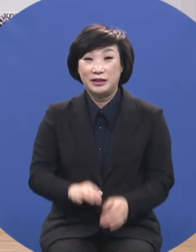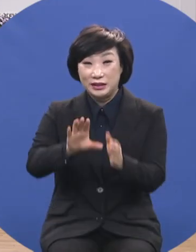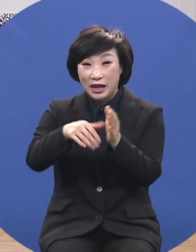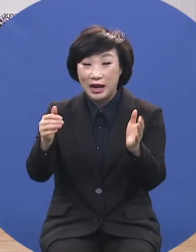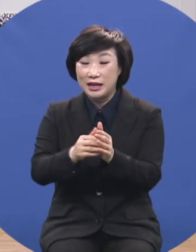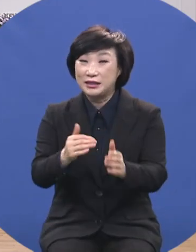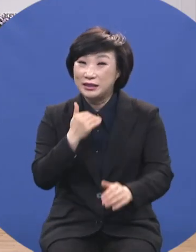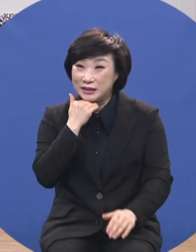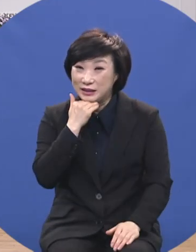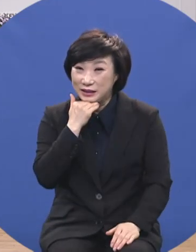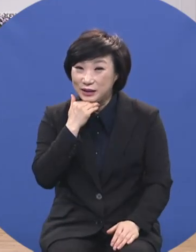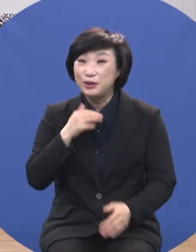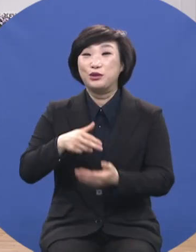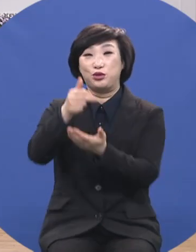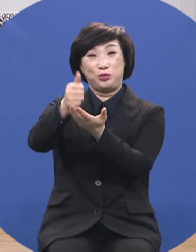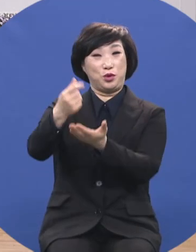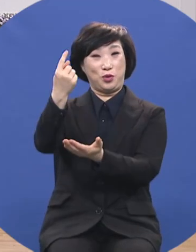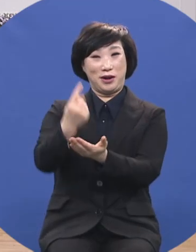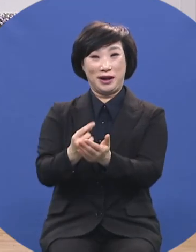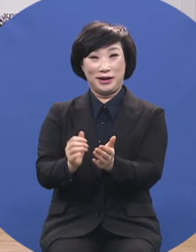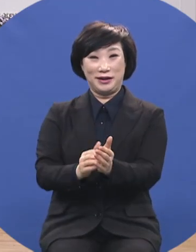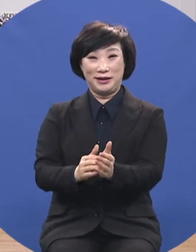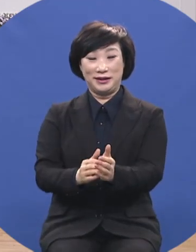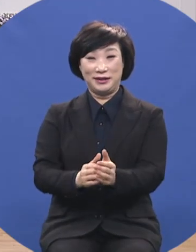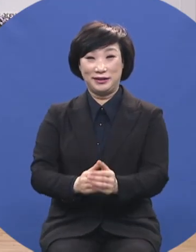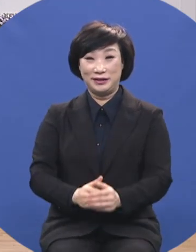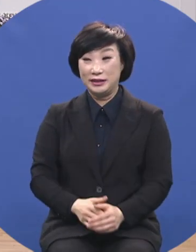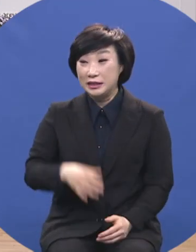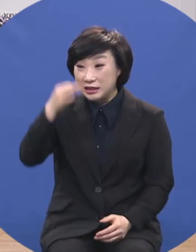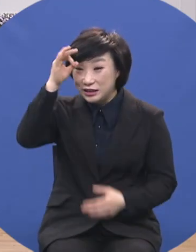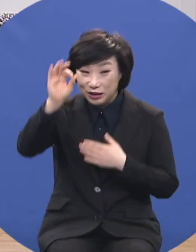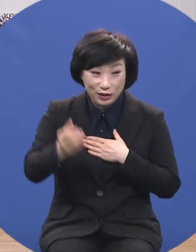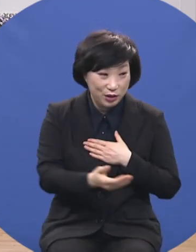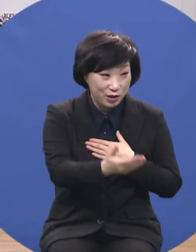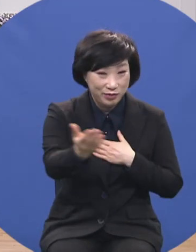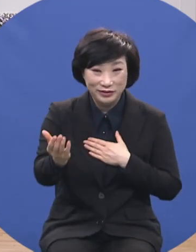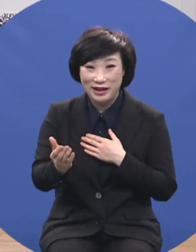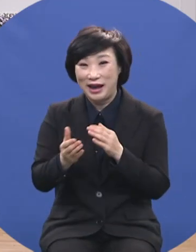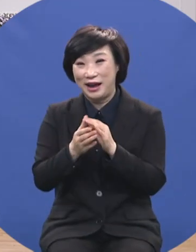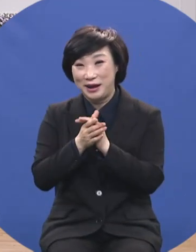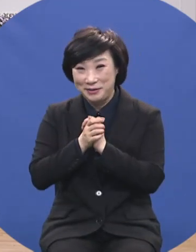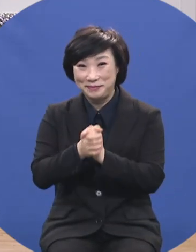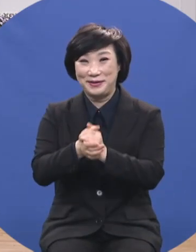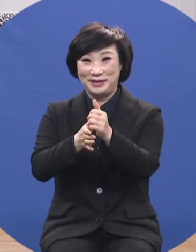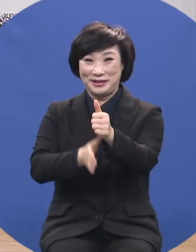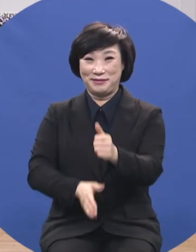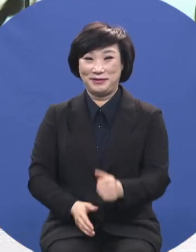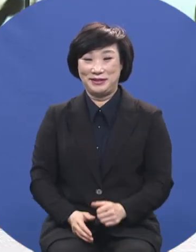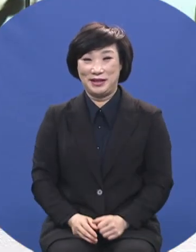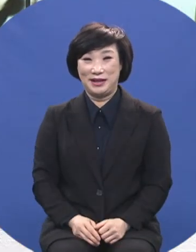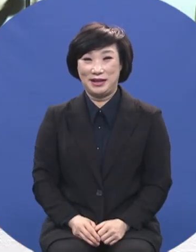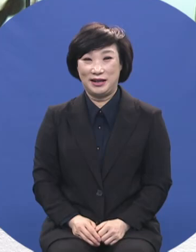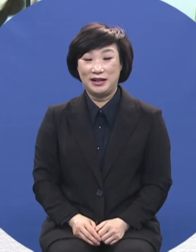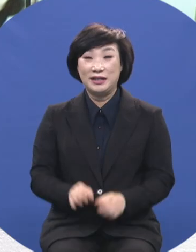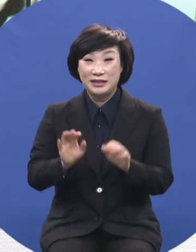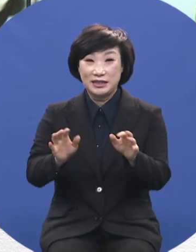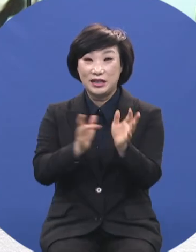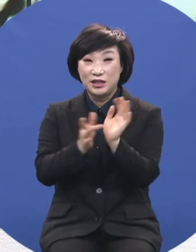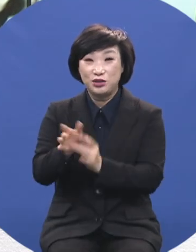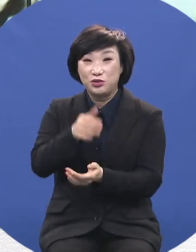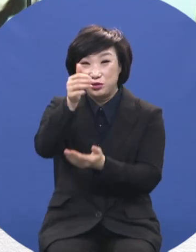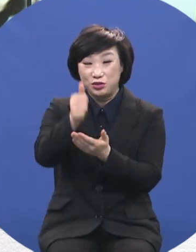그때까지 기다렸다 주님은 오신다 이 말입니다. 인정하시면 아멘 합시다. 그래서 예수